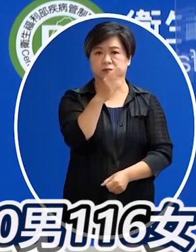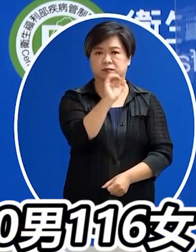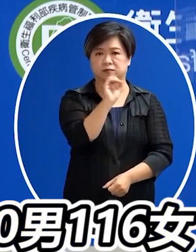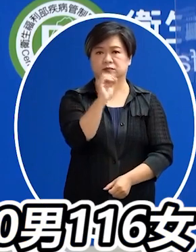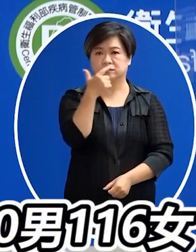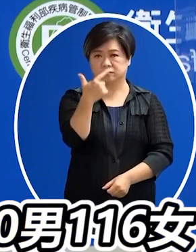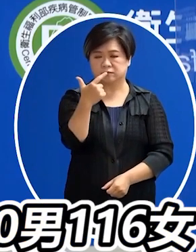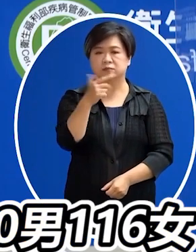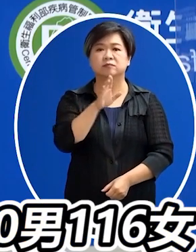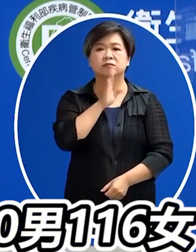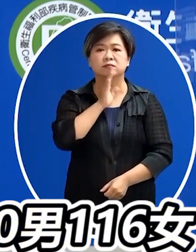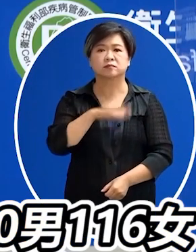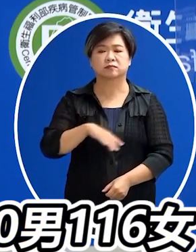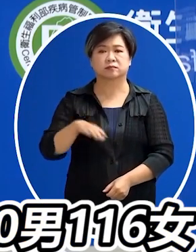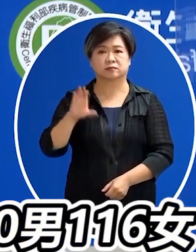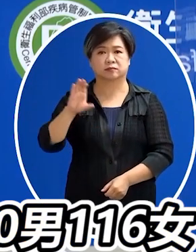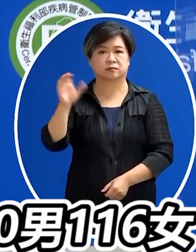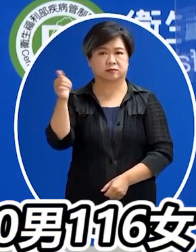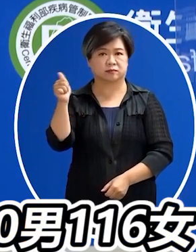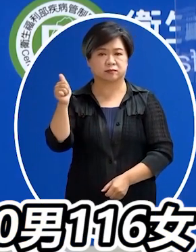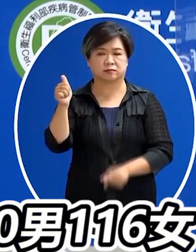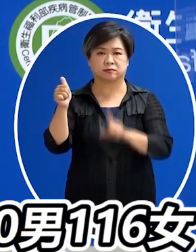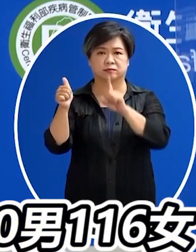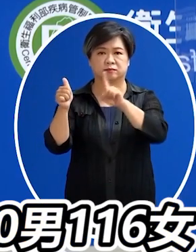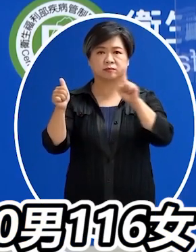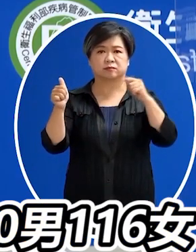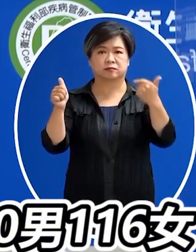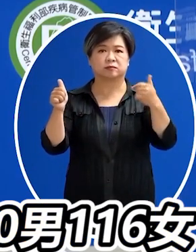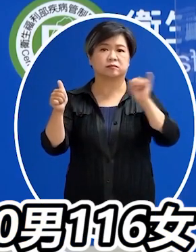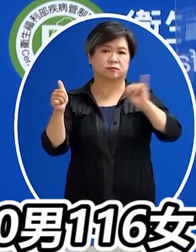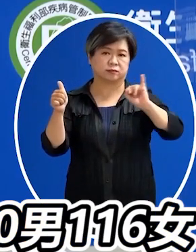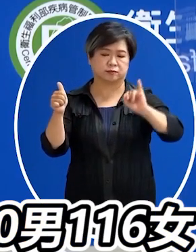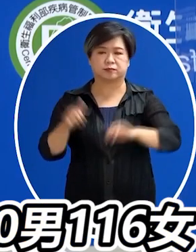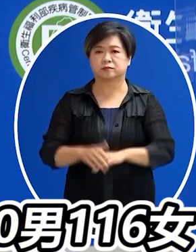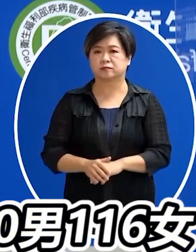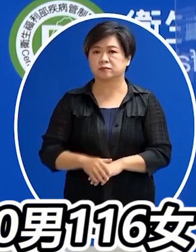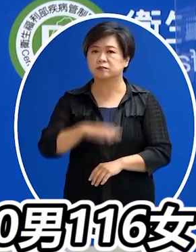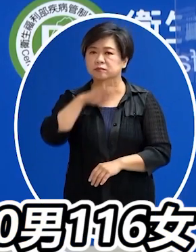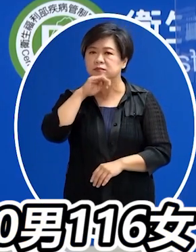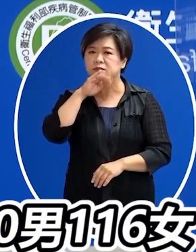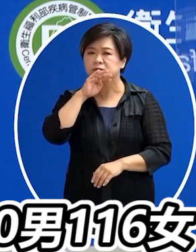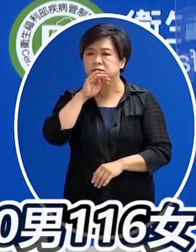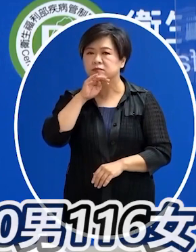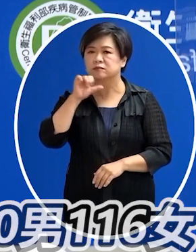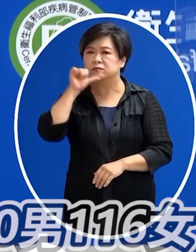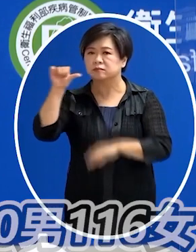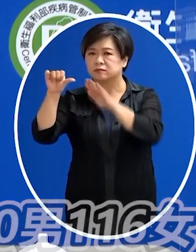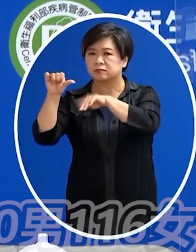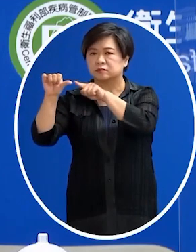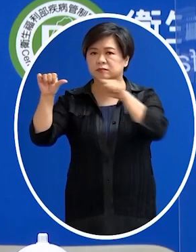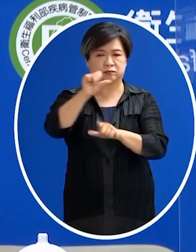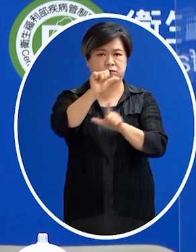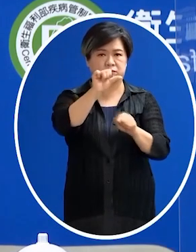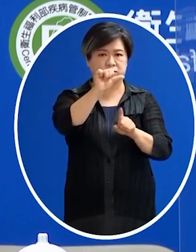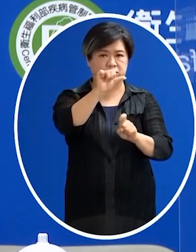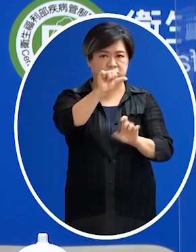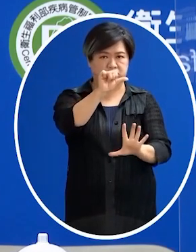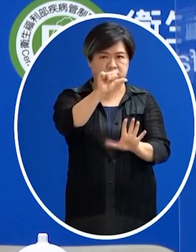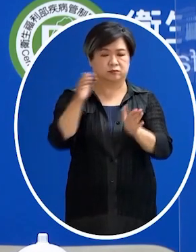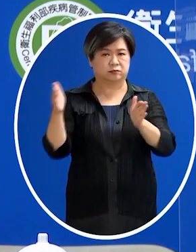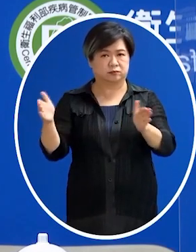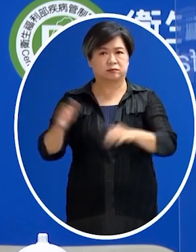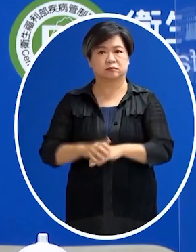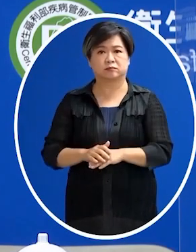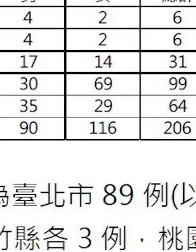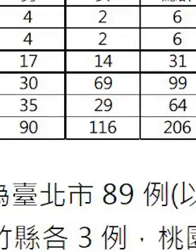案为90男，116名女性，年纪介于未满5岁至80多岁，居住